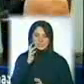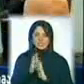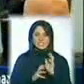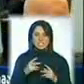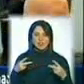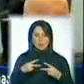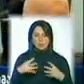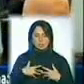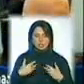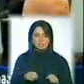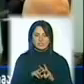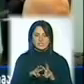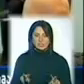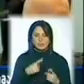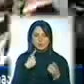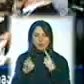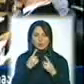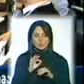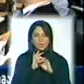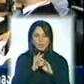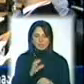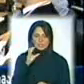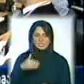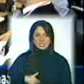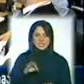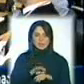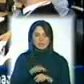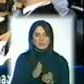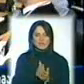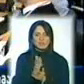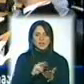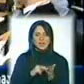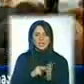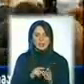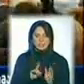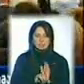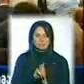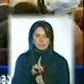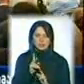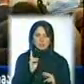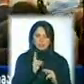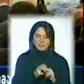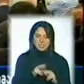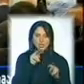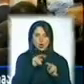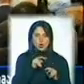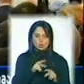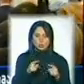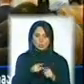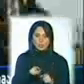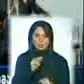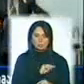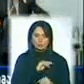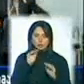Საერთაშორისო პარტნიორები ჯანდაცვის სამინისტროს კონსულტაციას გაუწევენ Se hepatitis გრძელვადიანი სტრატეგიის დანერგვის, პრევენციის და კონტროლის კუთხით.